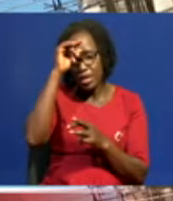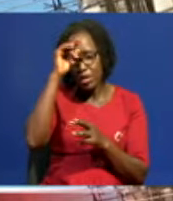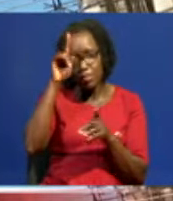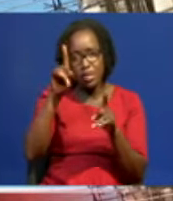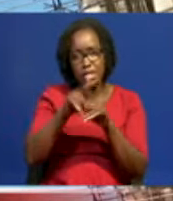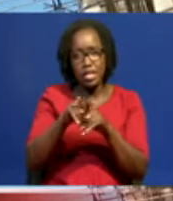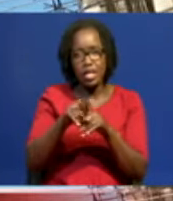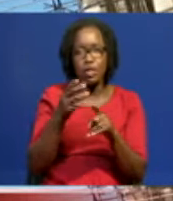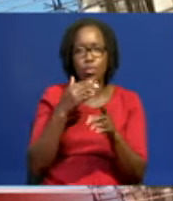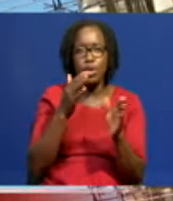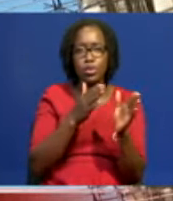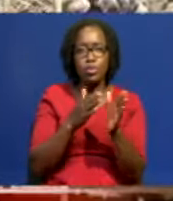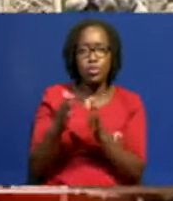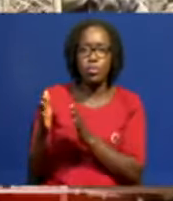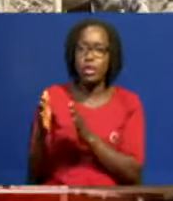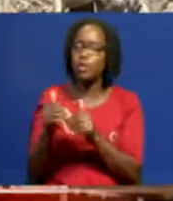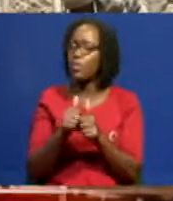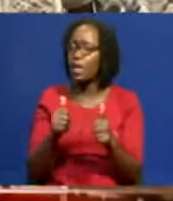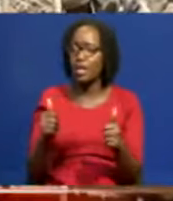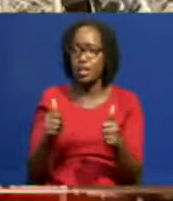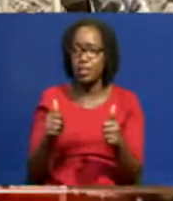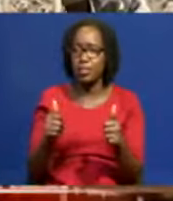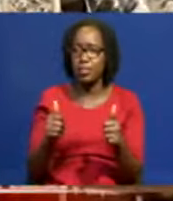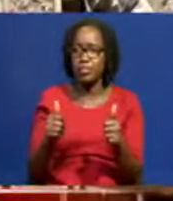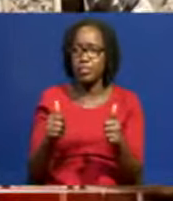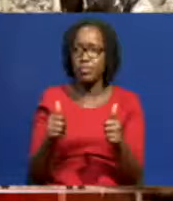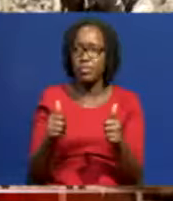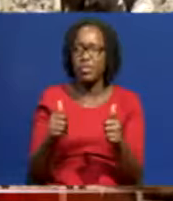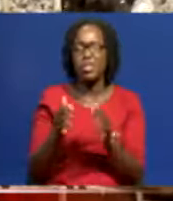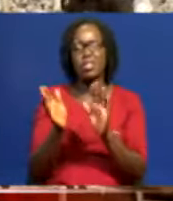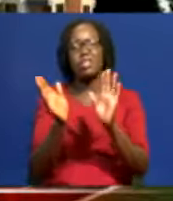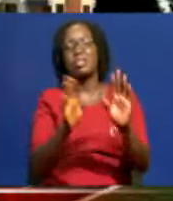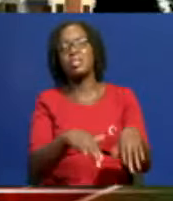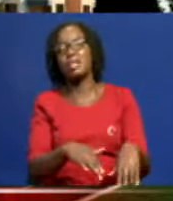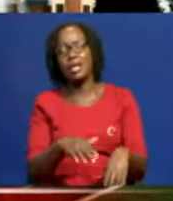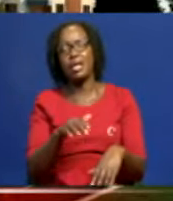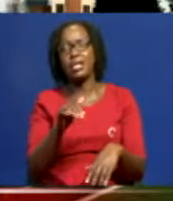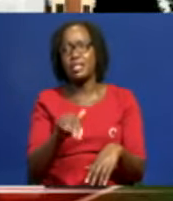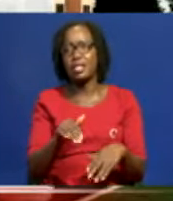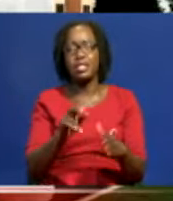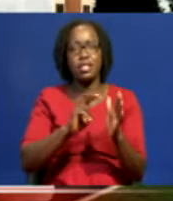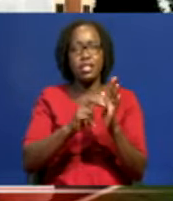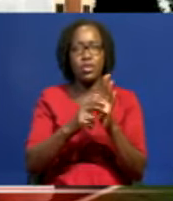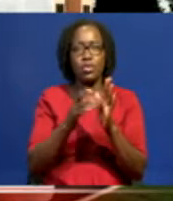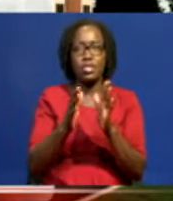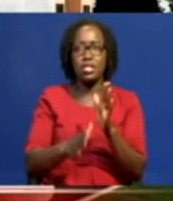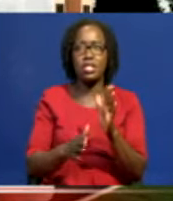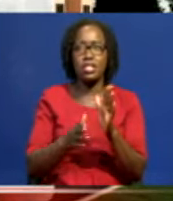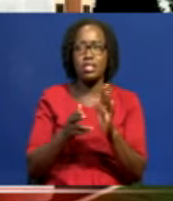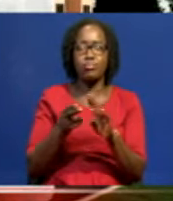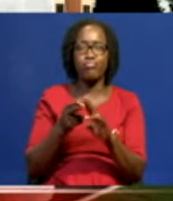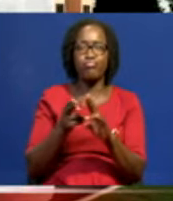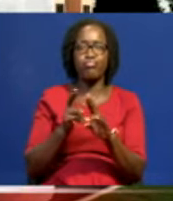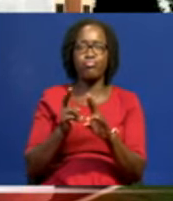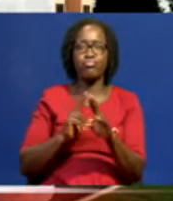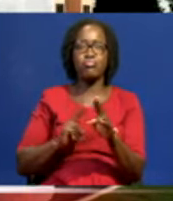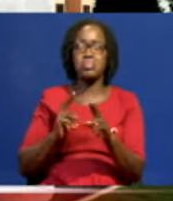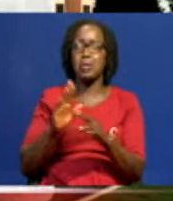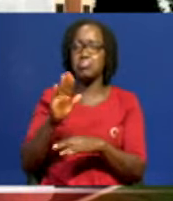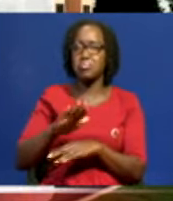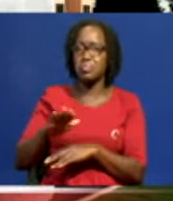inadhamiria kutekeleza mpango huu kikamilifu. Akipuzilia mbali madai kwamba wanakandarasi walikuwa wakitelekeza maeneo ya